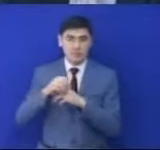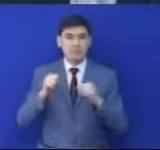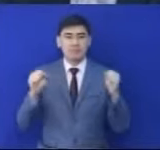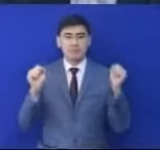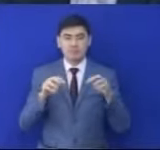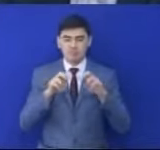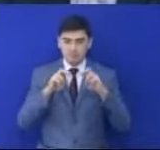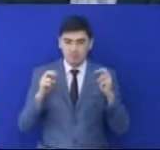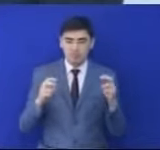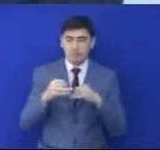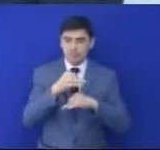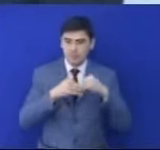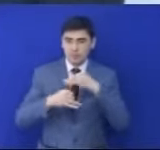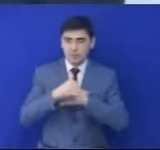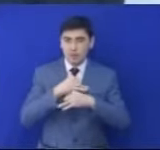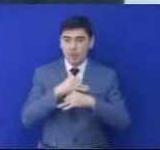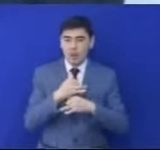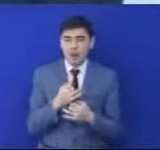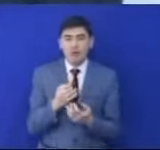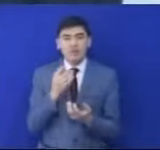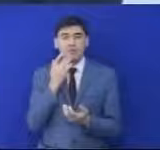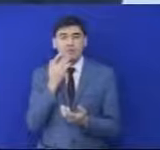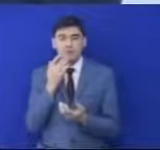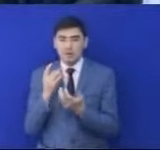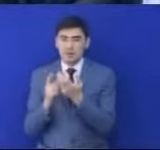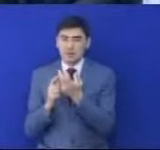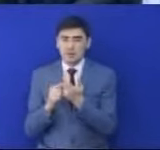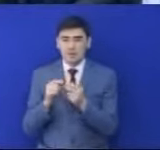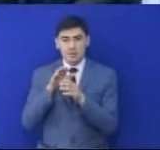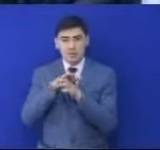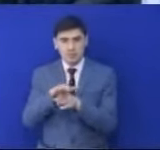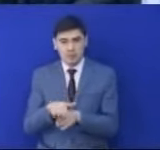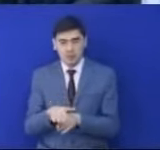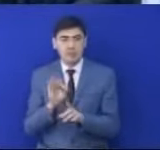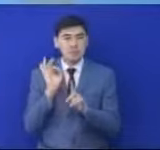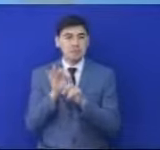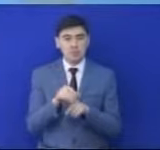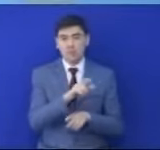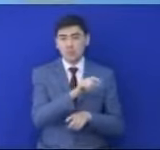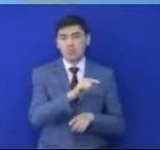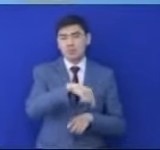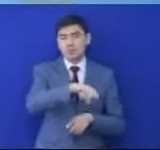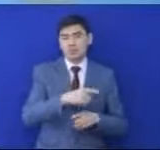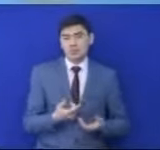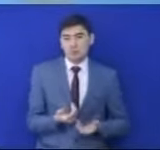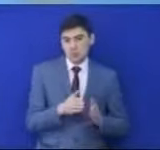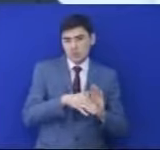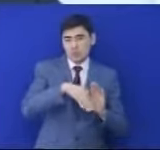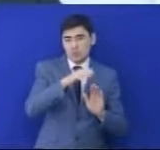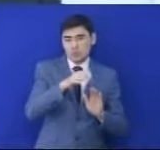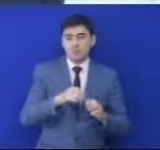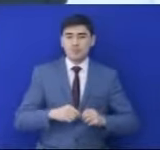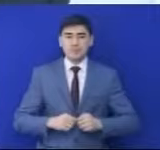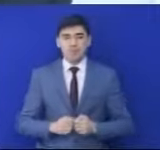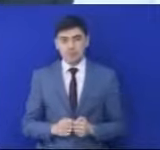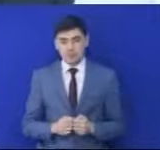пысықтады. Айтуларынша, болашақта жүзеге асырылар кешенді жобалар халықтың өмір сүру сапасын арттыруға бағытталу керек. Бұл ретте барлық